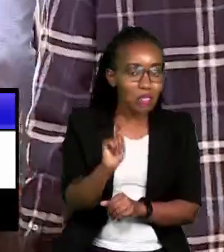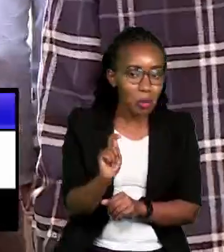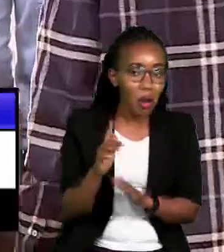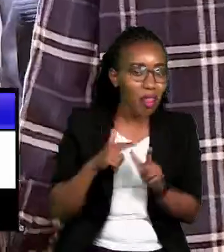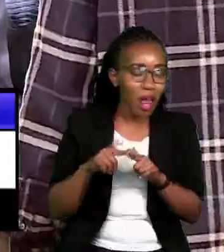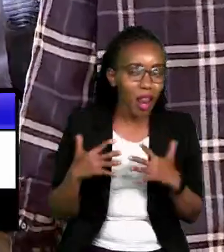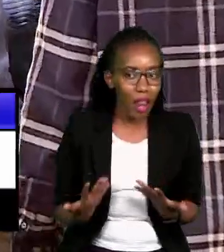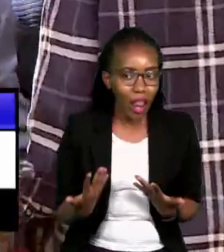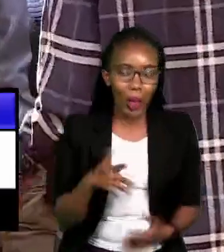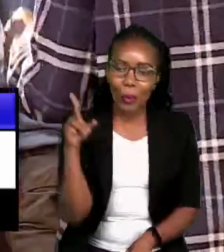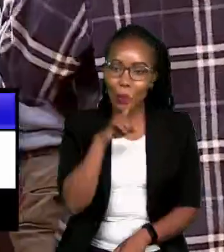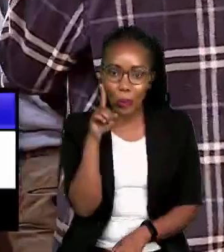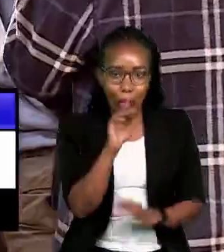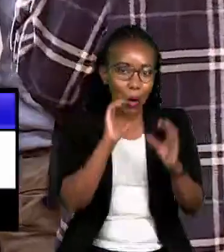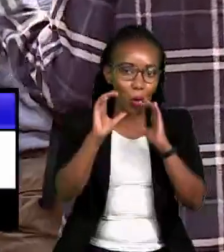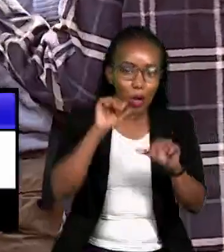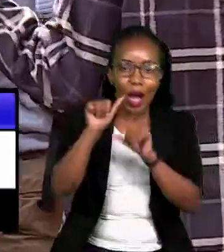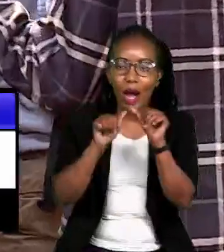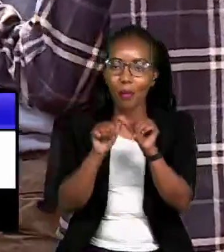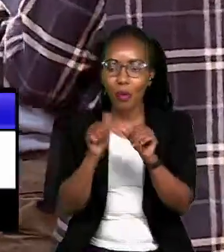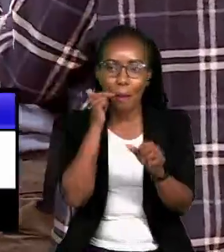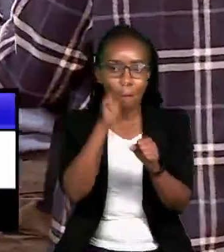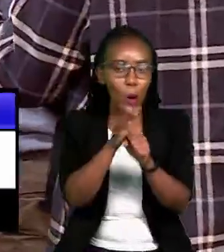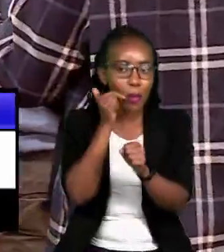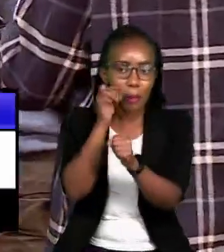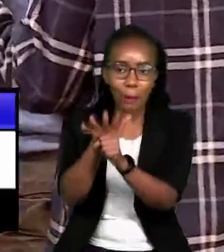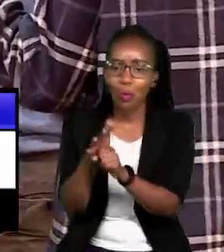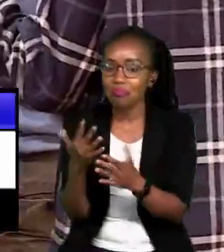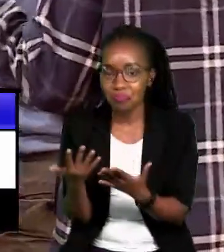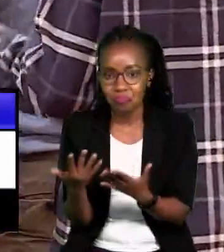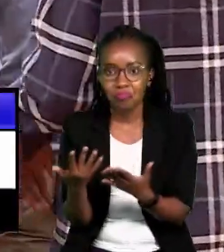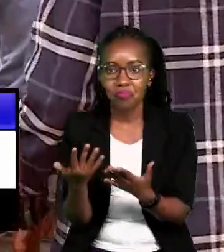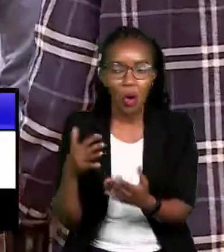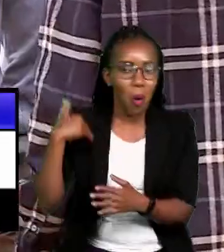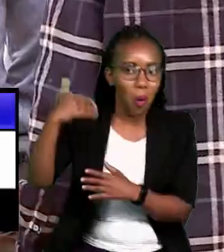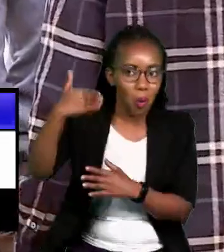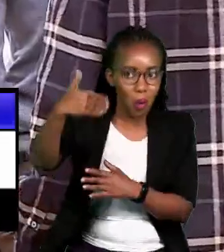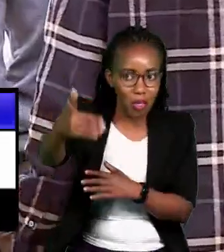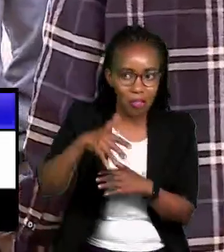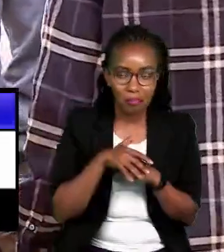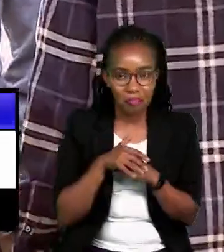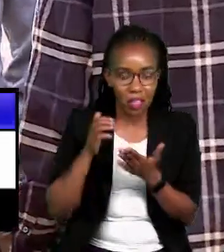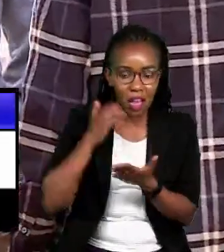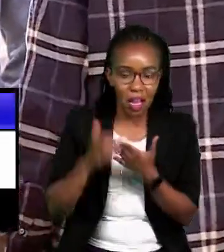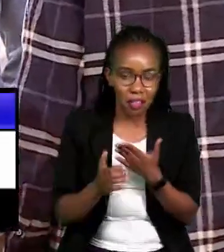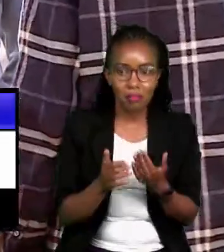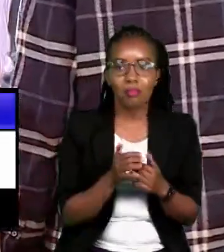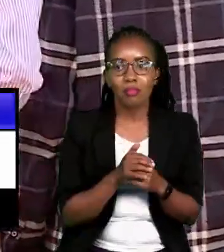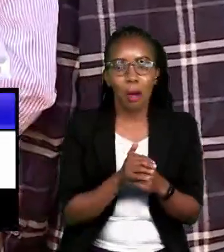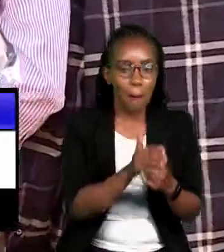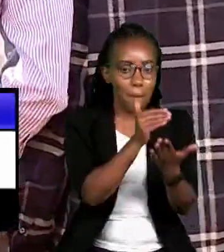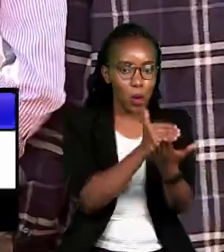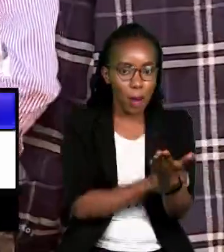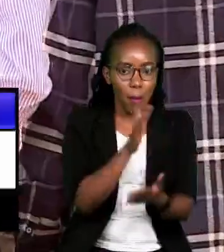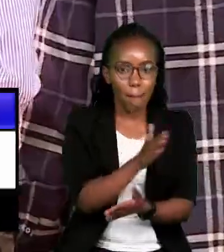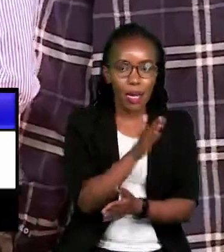a very heated conversation on matters, promises and promises each and every time. And that brings us to the end of this episode of